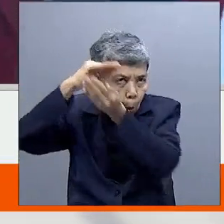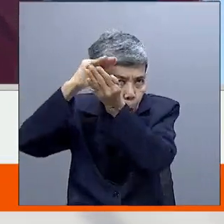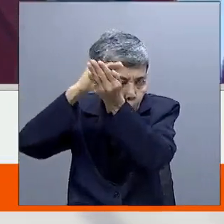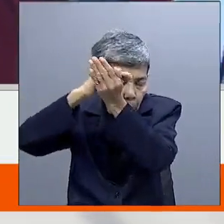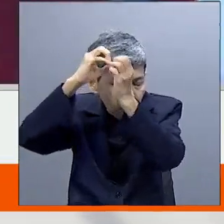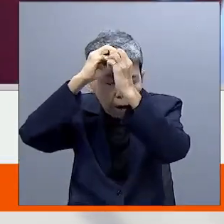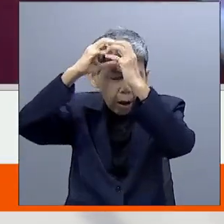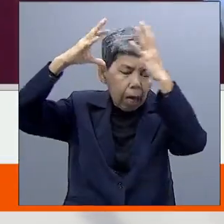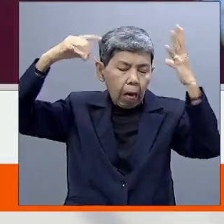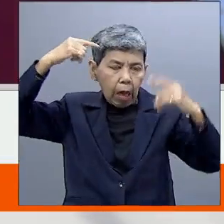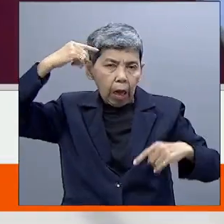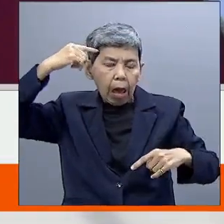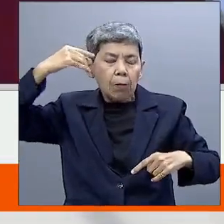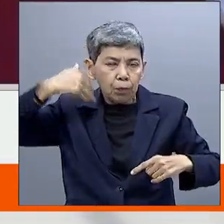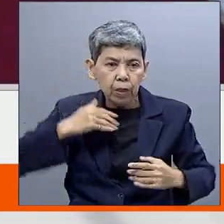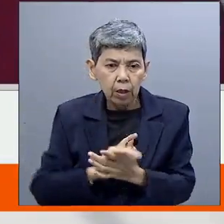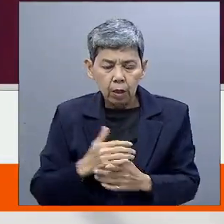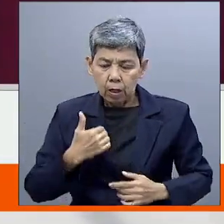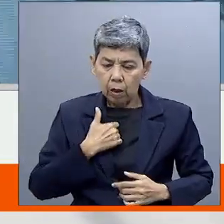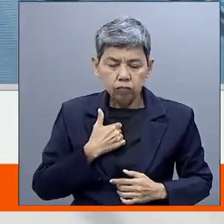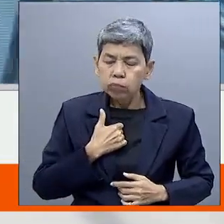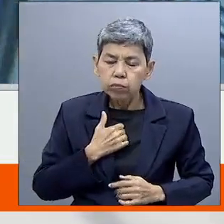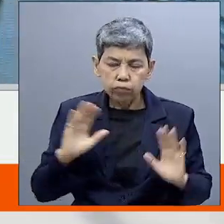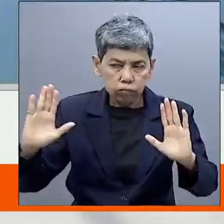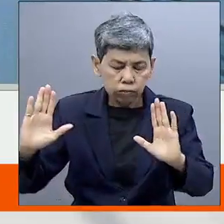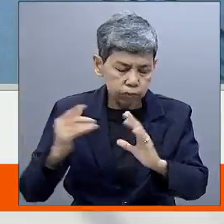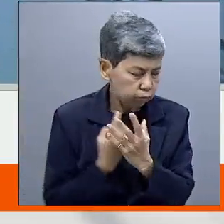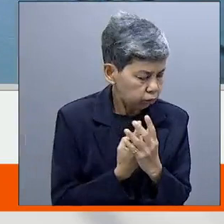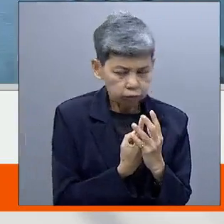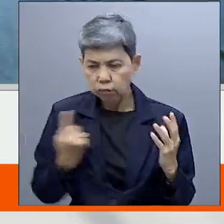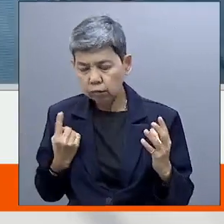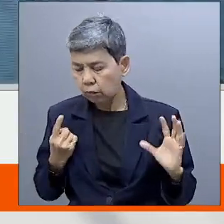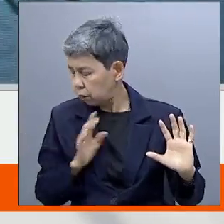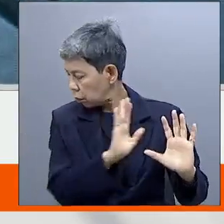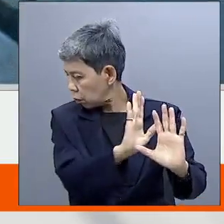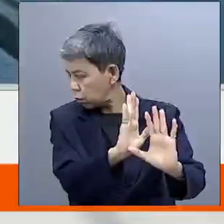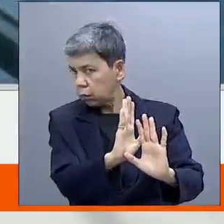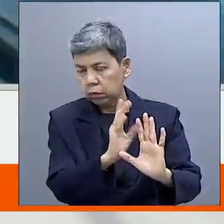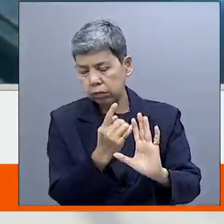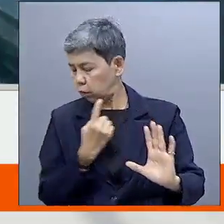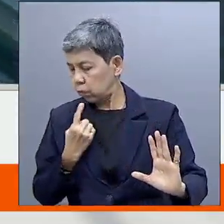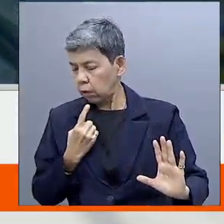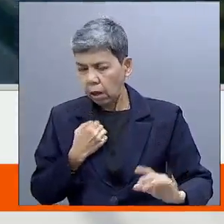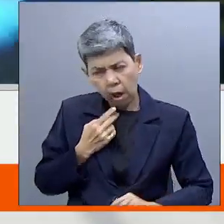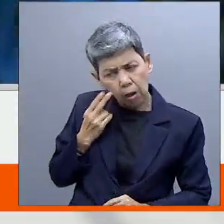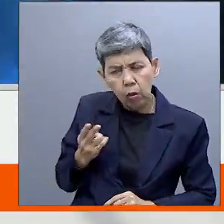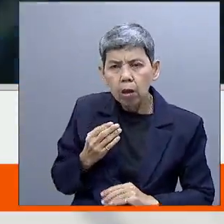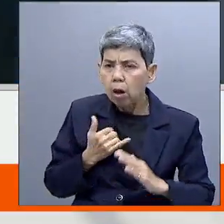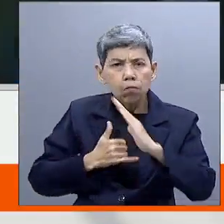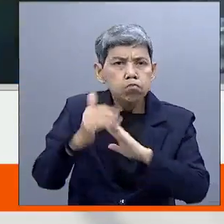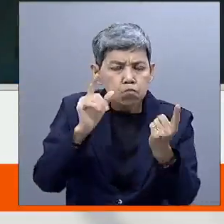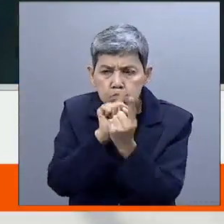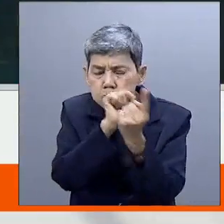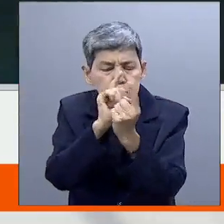ำให้เขาแบบว่าแยกตัวนะครับไม่ไปนะมีพฤติกรรมที่แบบไม่ออกไปสังคมกับ